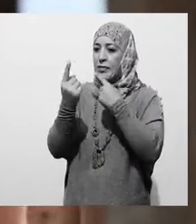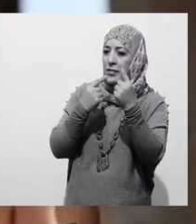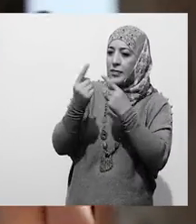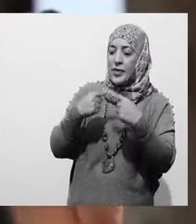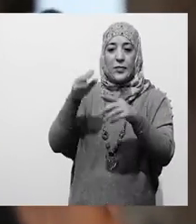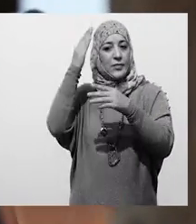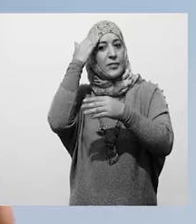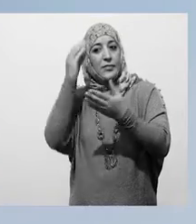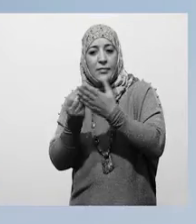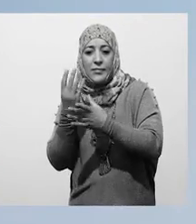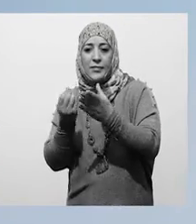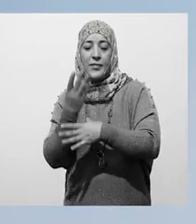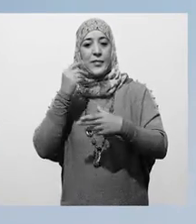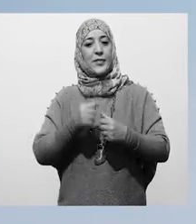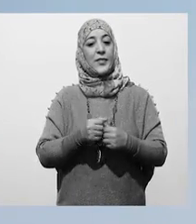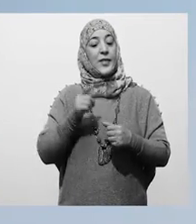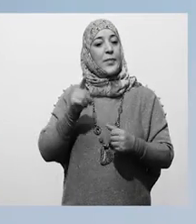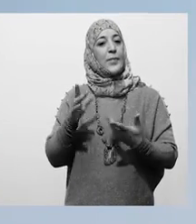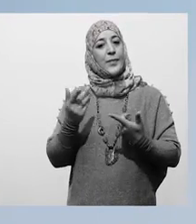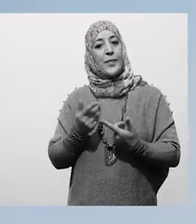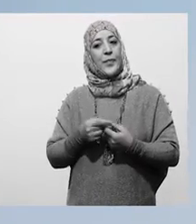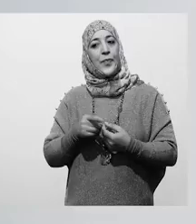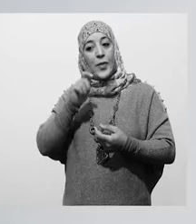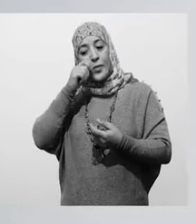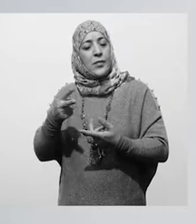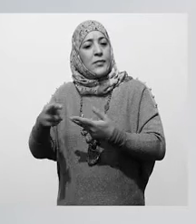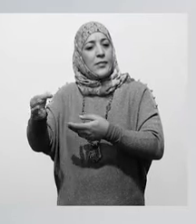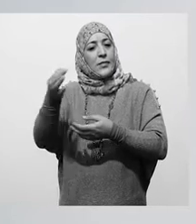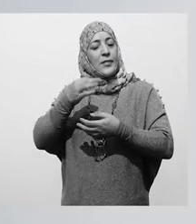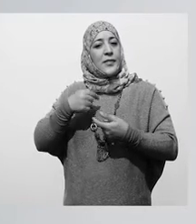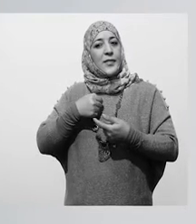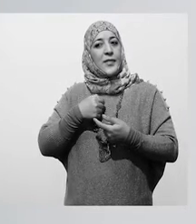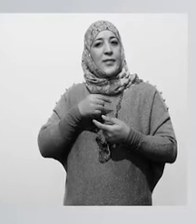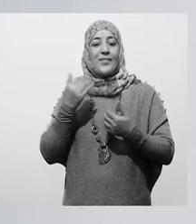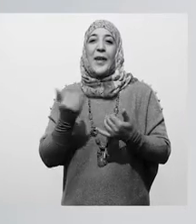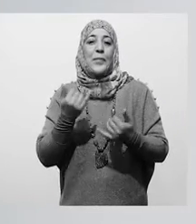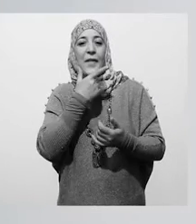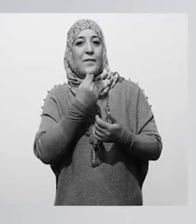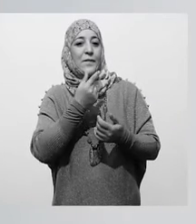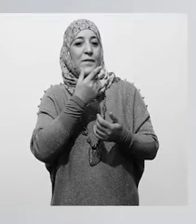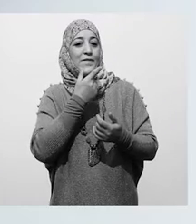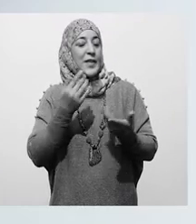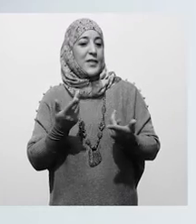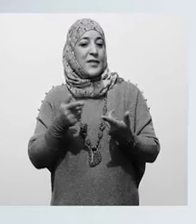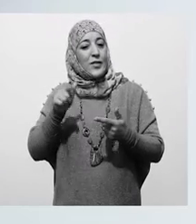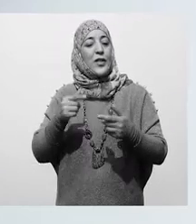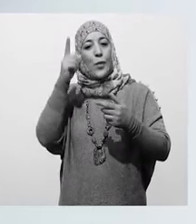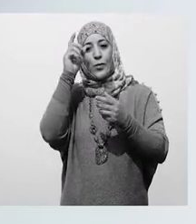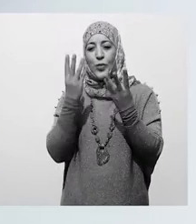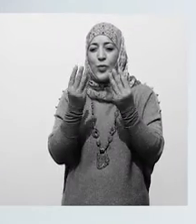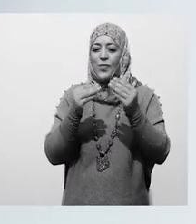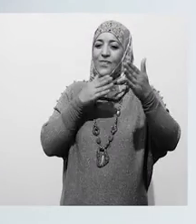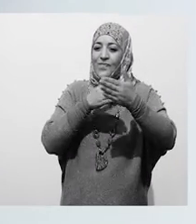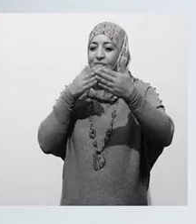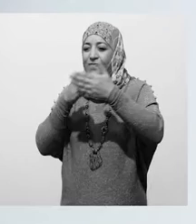et de faire leur connaissance. C'était vraiment pas facile. On a eu